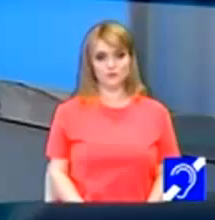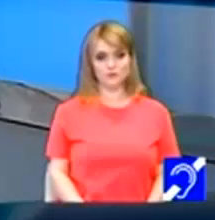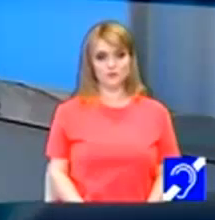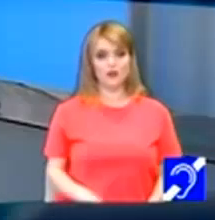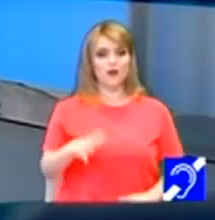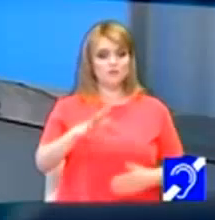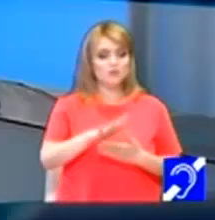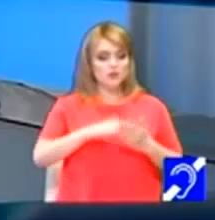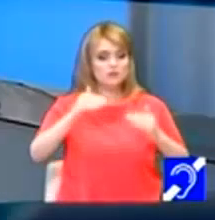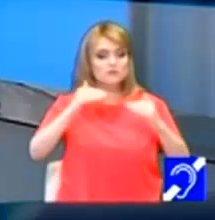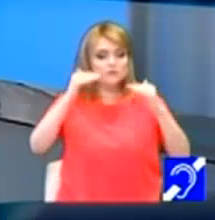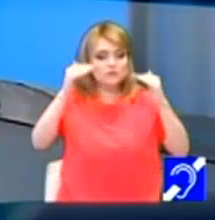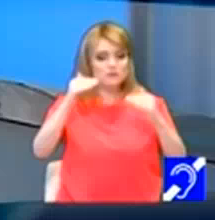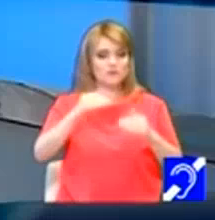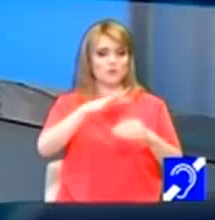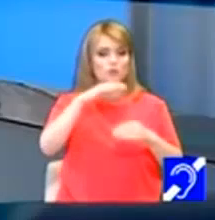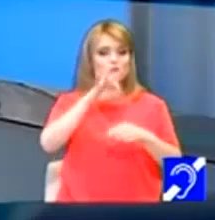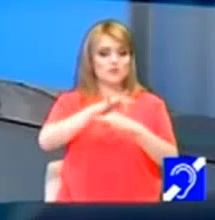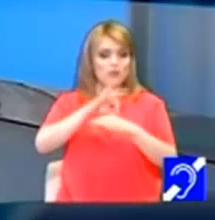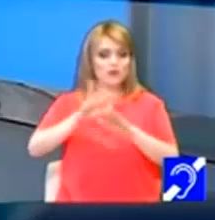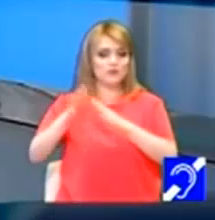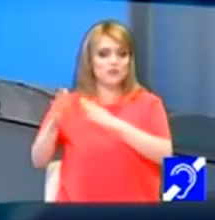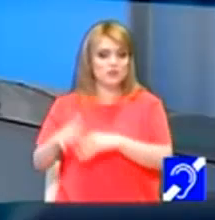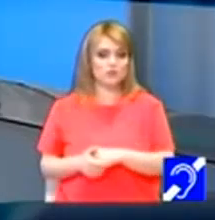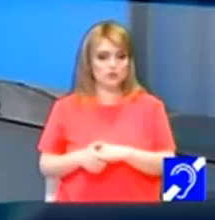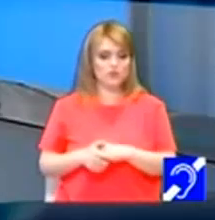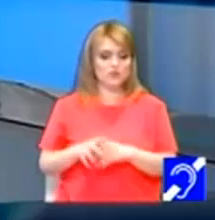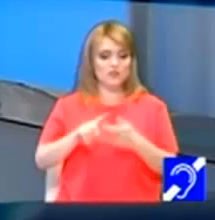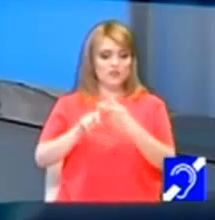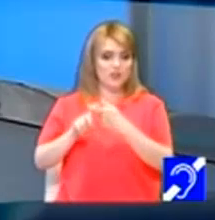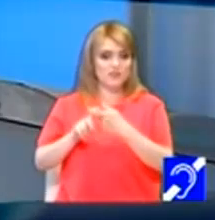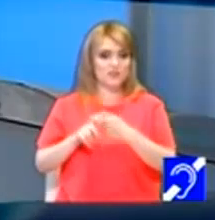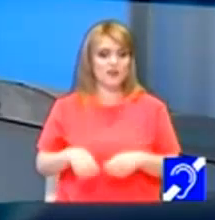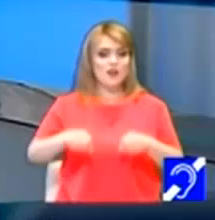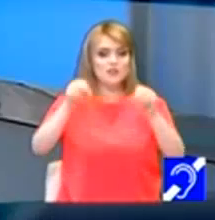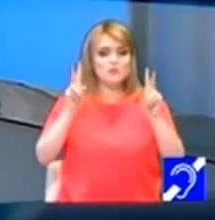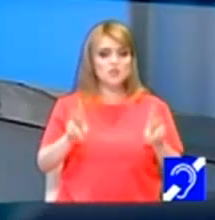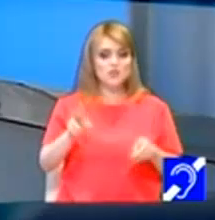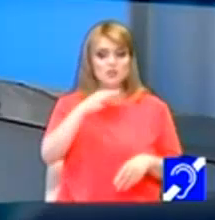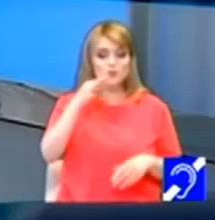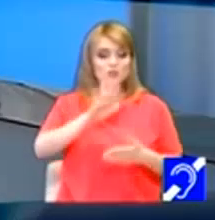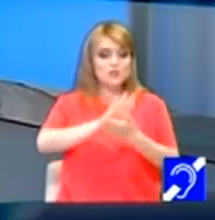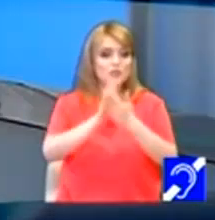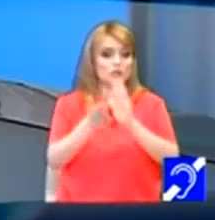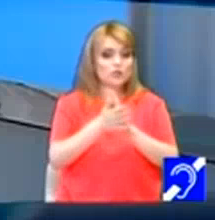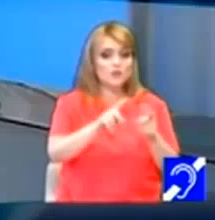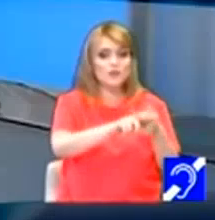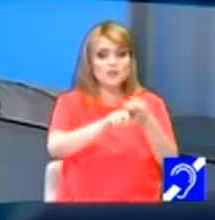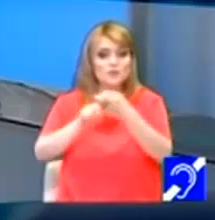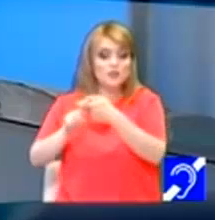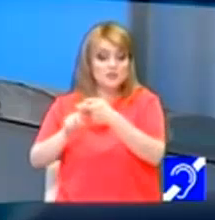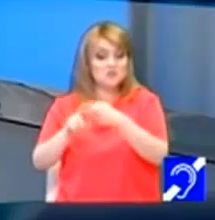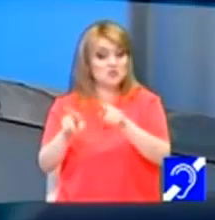După o creștere continuă în ultimele 2 săptămâni a cazurilor de infecție cu COVID-19, specialiștii susțin că situația epidemiologică